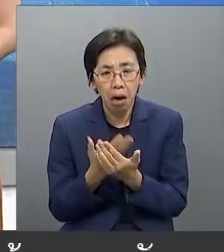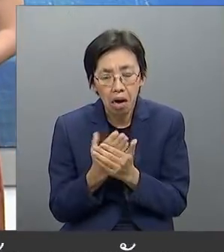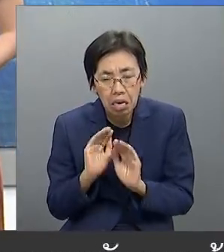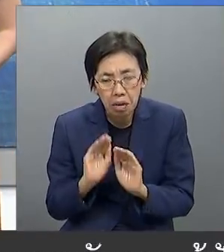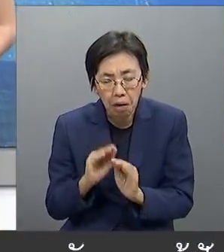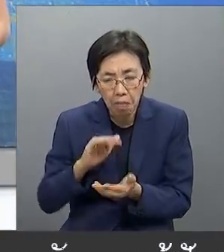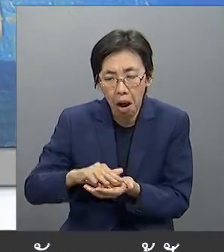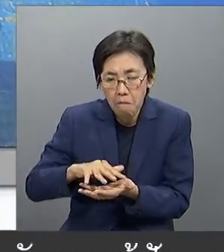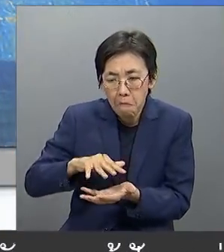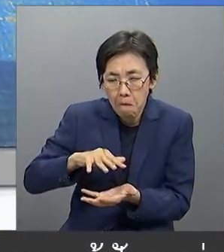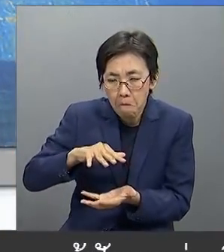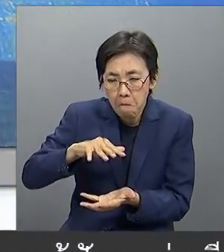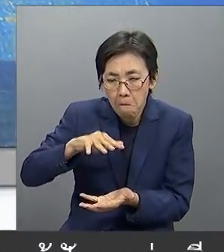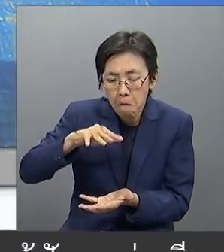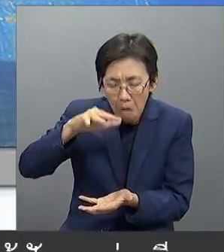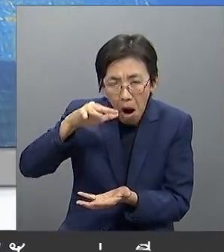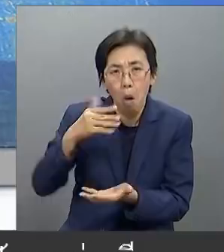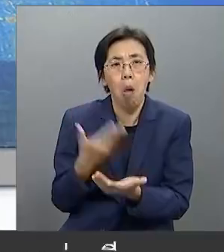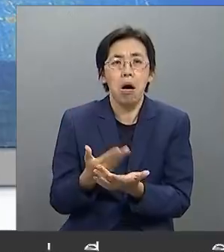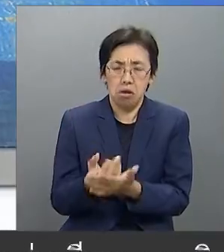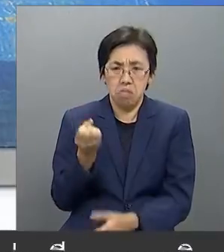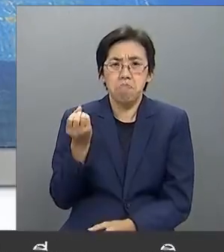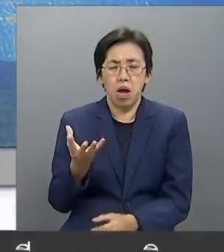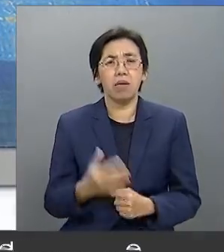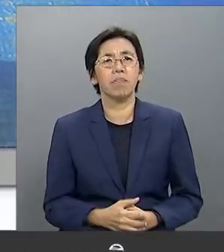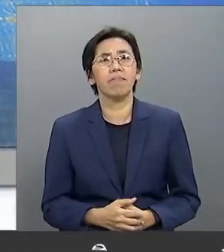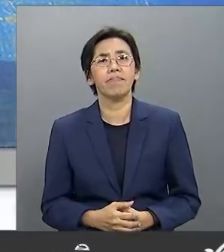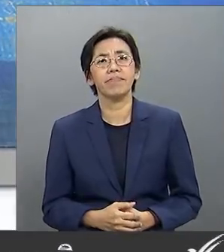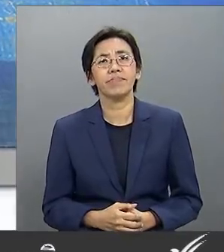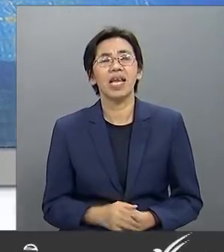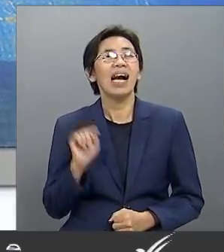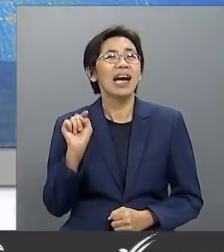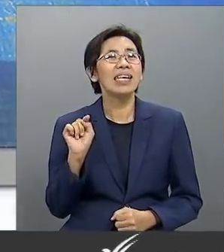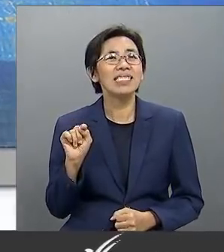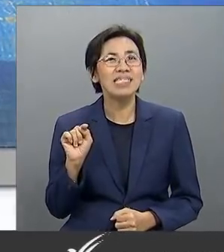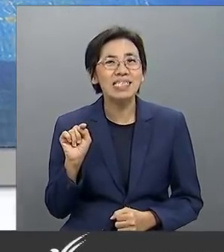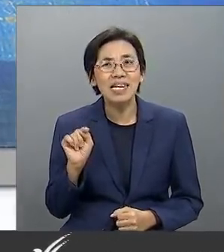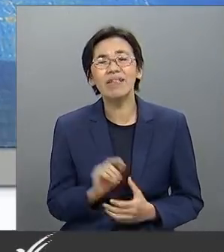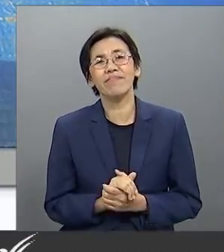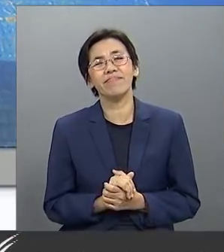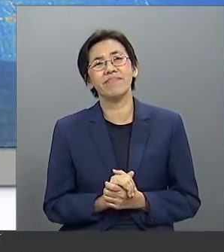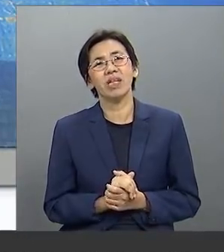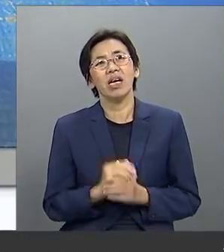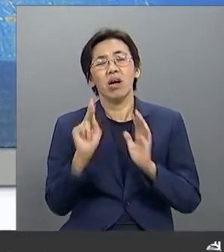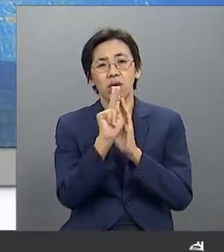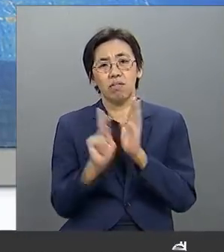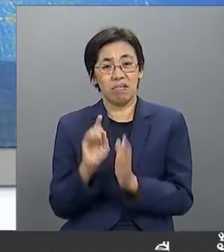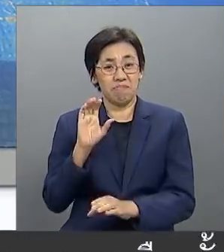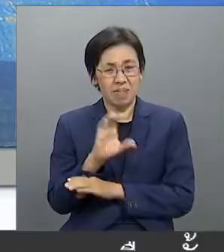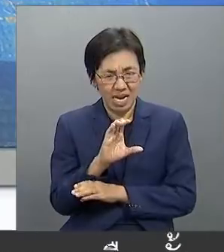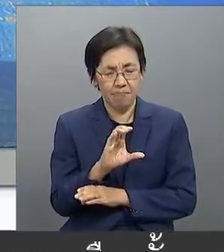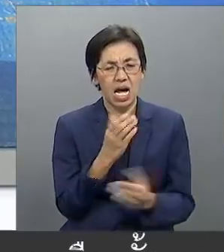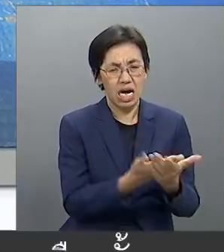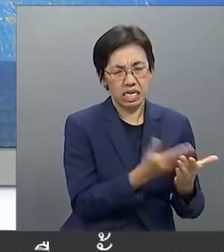กล่องนี้อีกมหาศาลเลยทีเดียวนะคะจริงแล้วเรื่องนี้นะคะที่บอกว่าจะให้เป็นภาพบังคับเนี่ยพูดกันมาตั้งแต่ปี 4 4